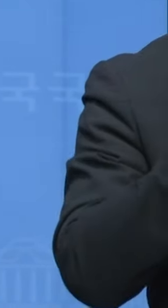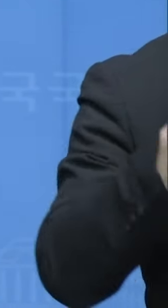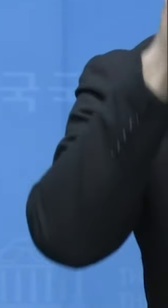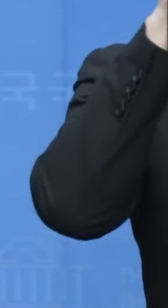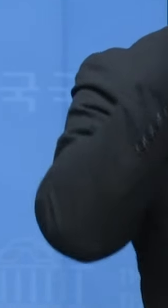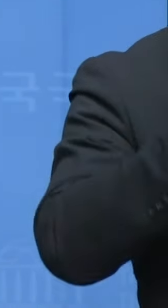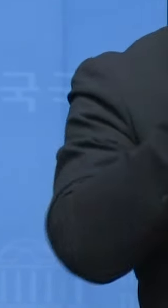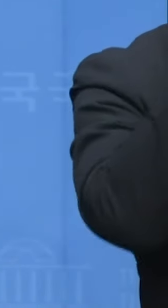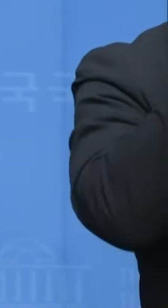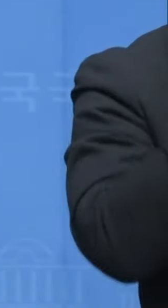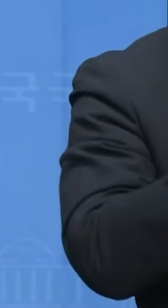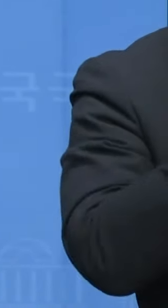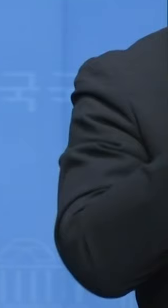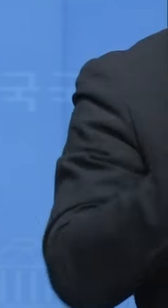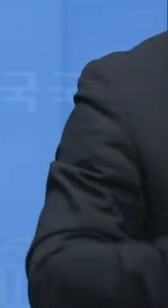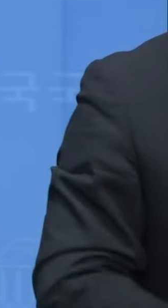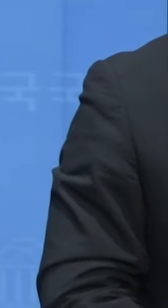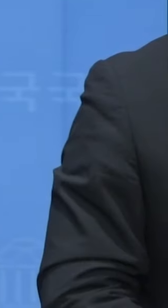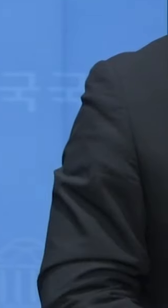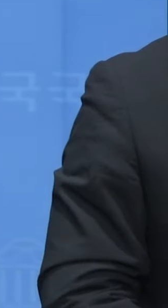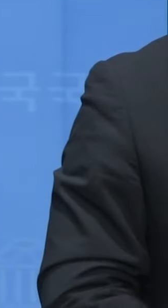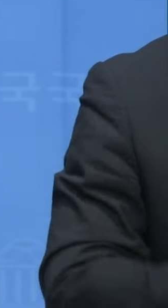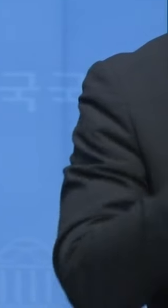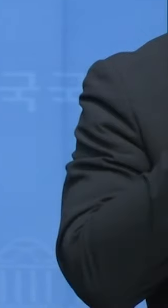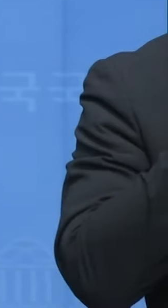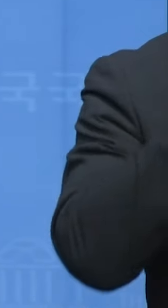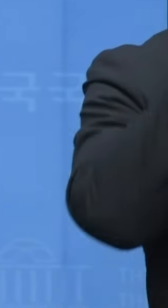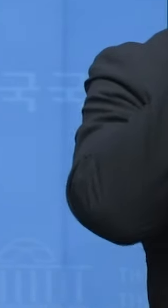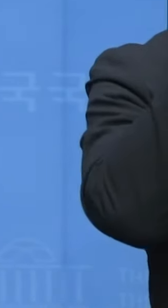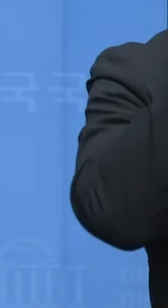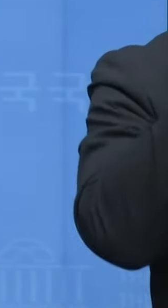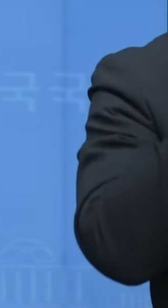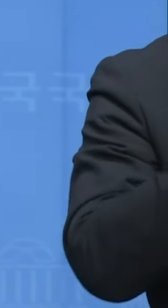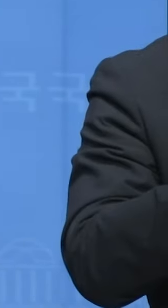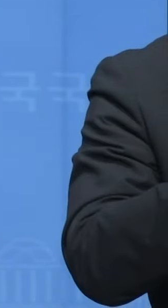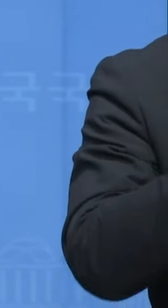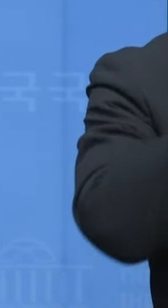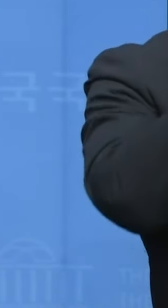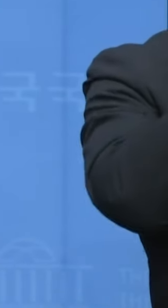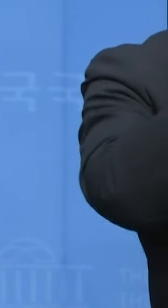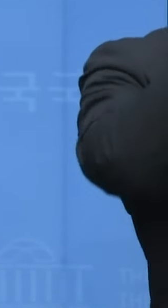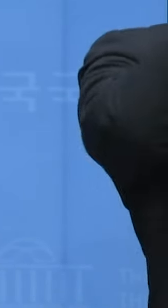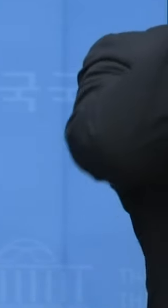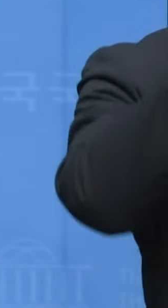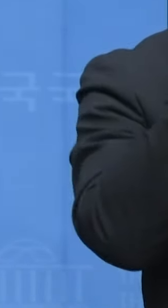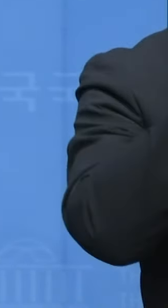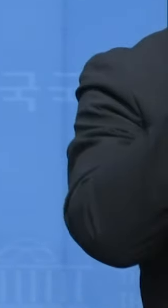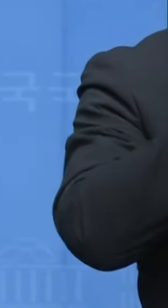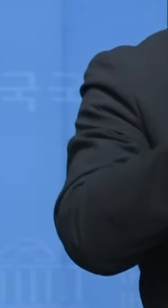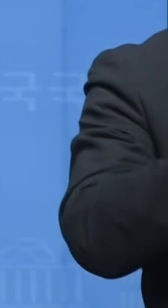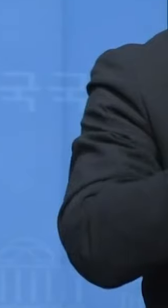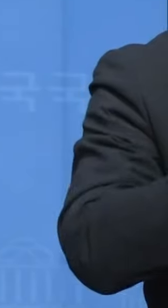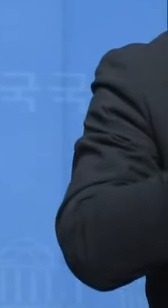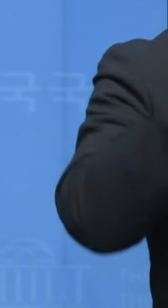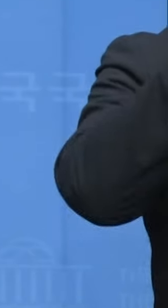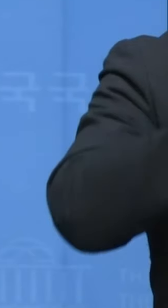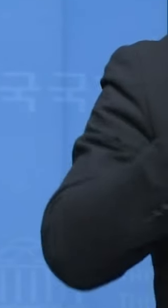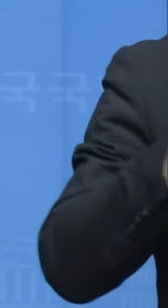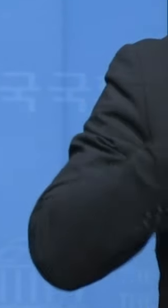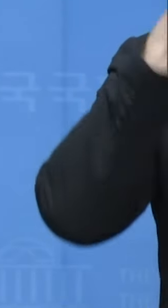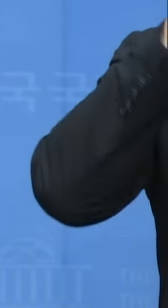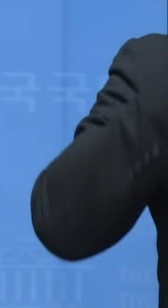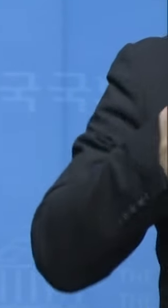검찰 조직입니다 지휘부가 교체된 서울 지검이이 사항을 제대로 수하지 않는다면 결국 특검으로